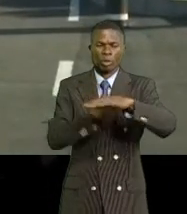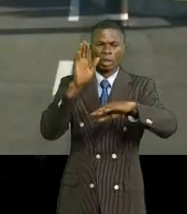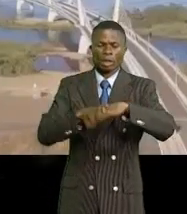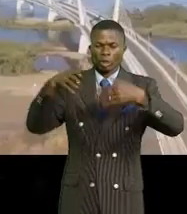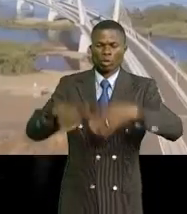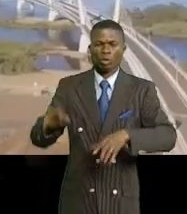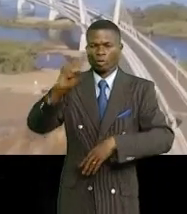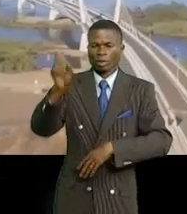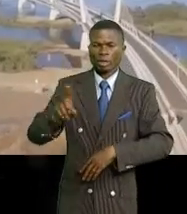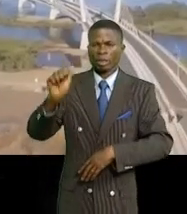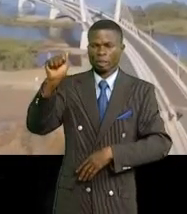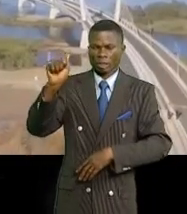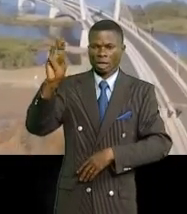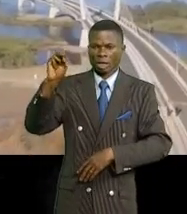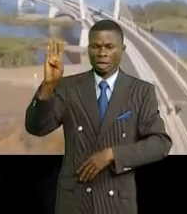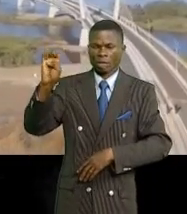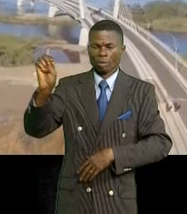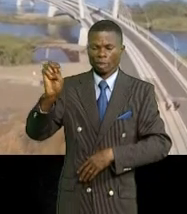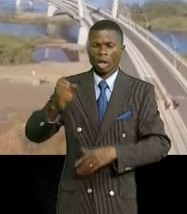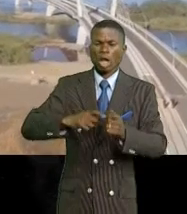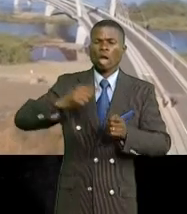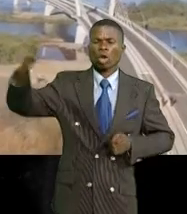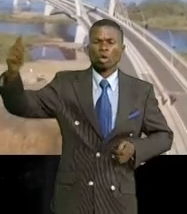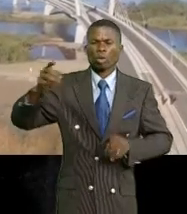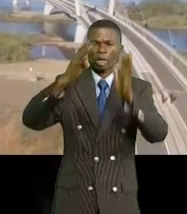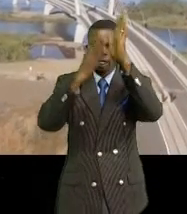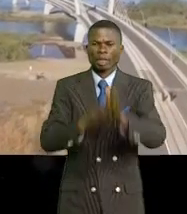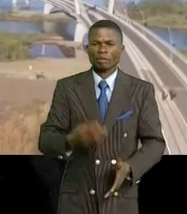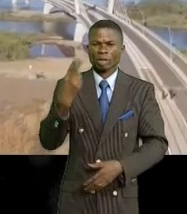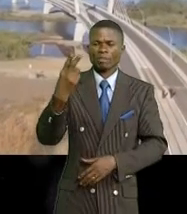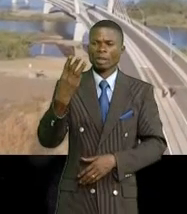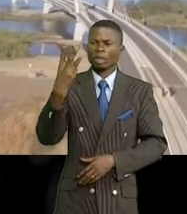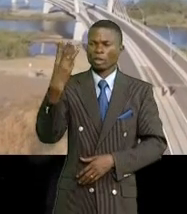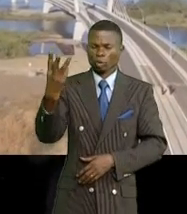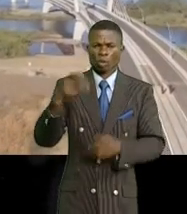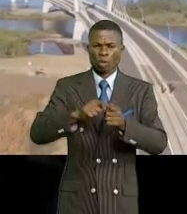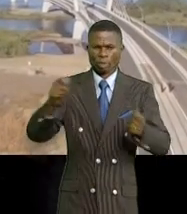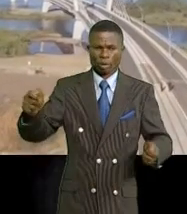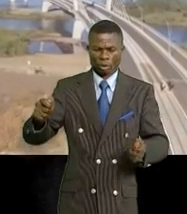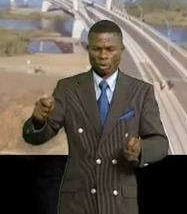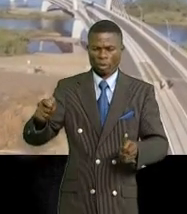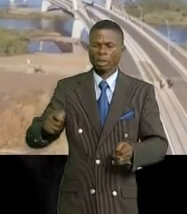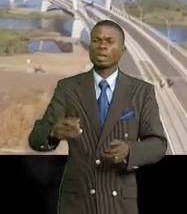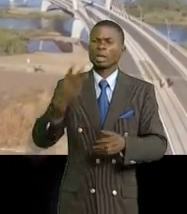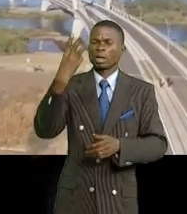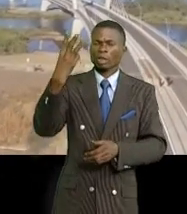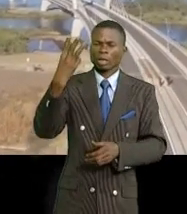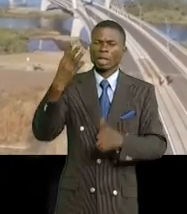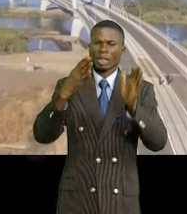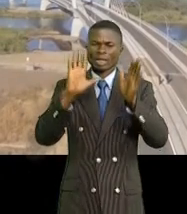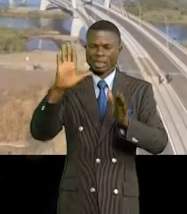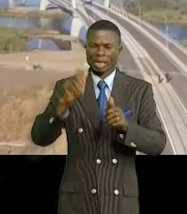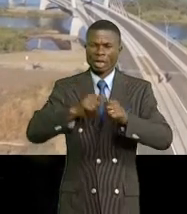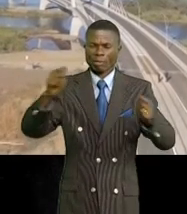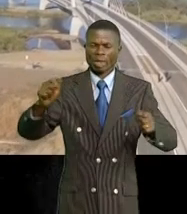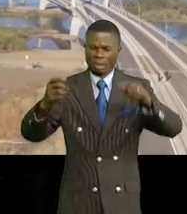Zambèze est long de 923 mètres de longueur et 18,5 mètres de largeur. N'oubliez pas que ce